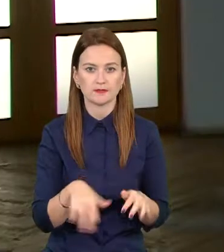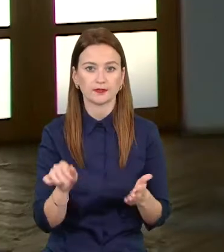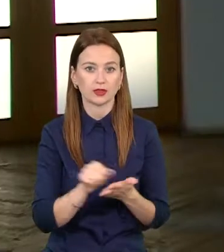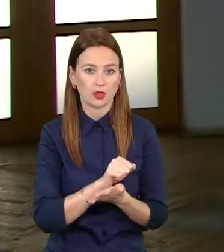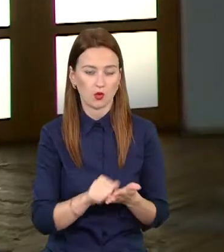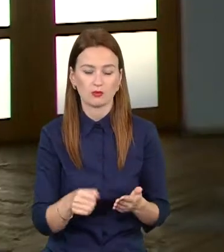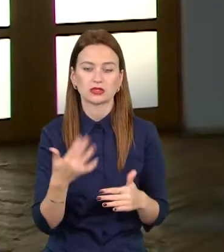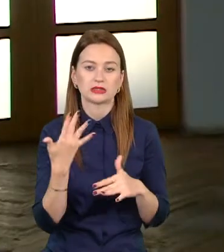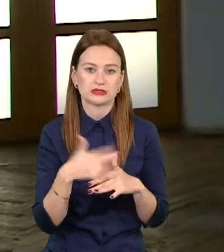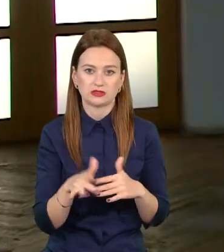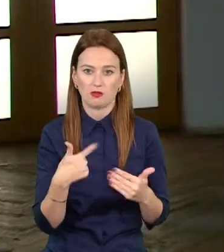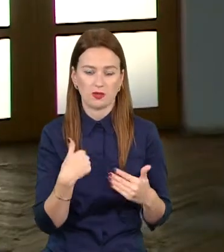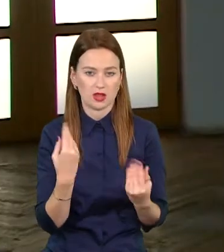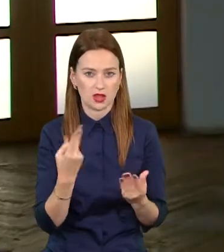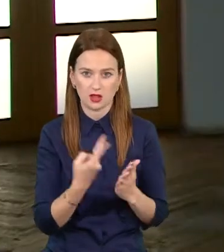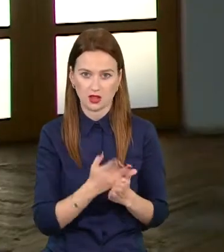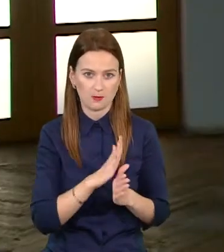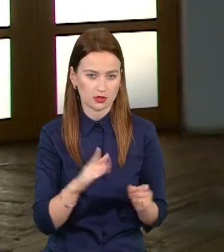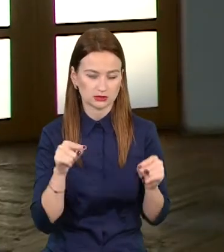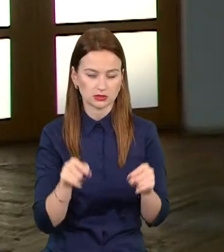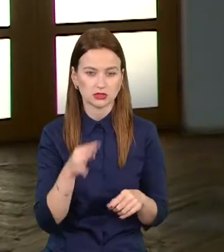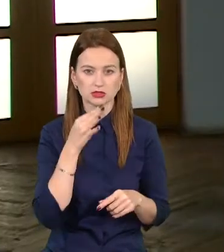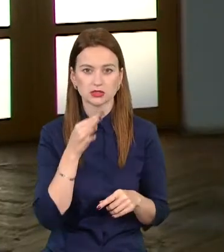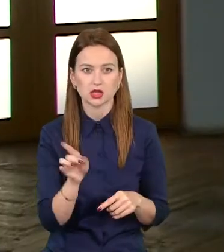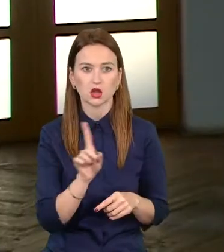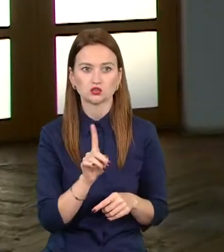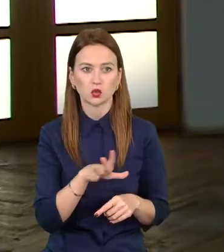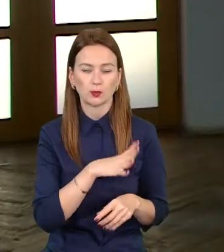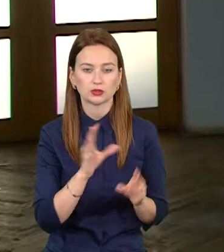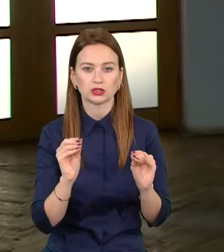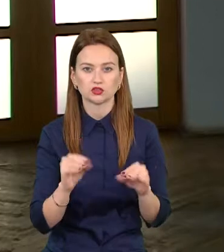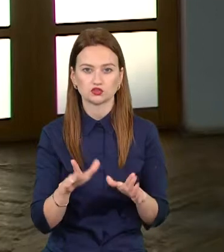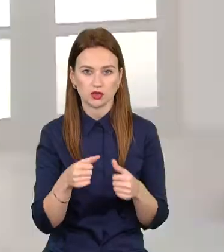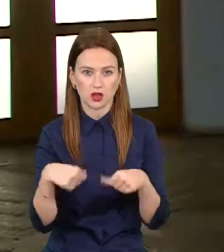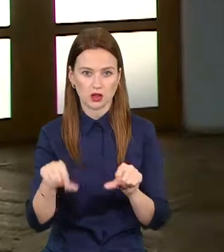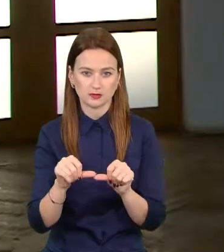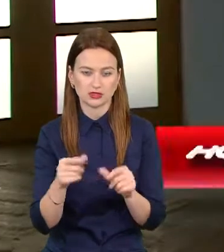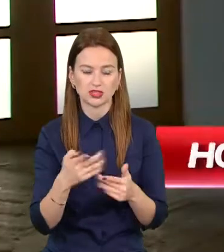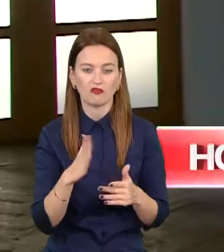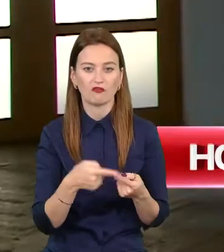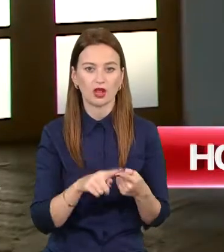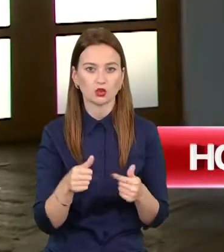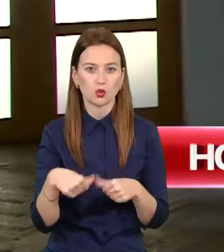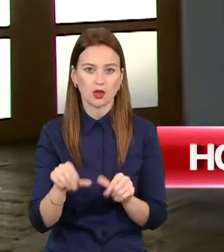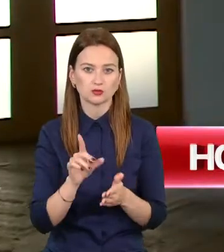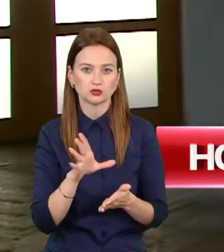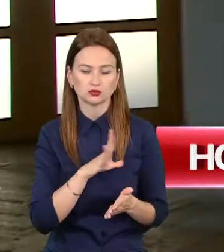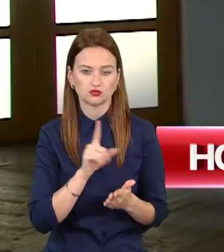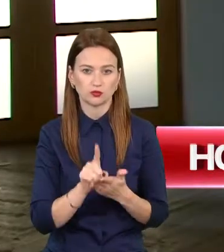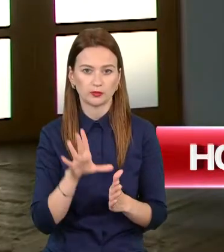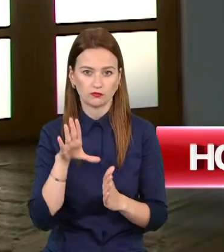мне, естественно, не показали здесь. Сказали, что было решение комиссии. В эту комиссию должны быть